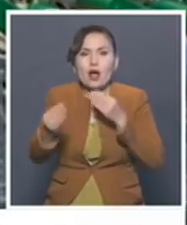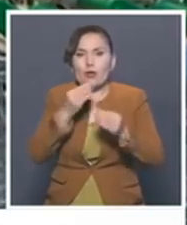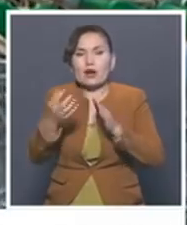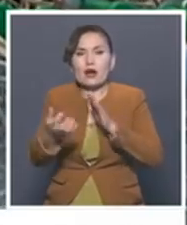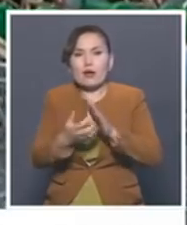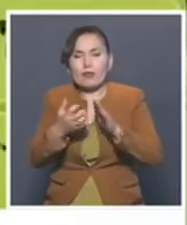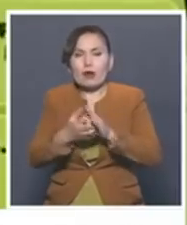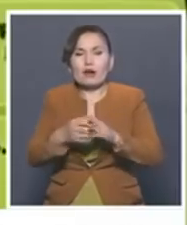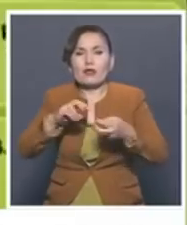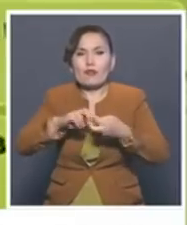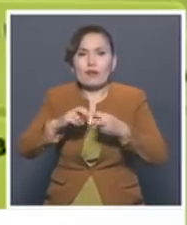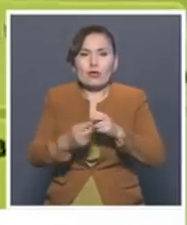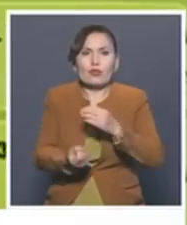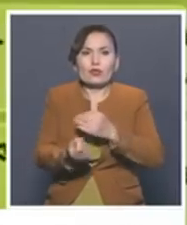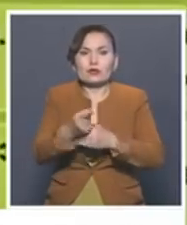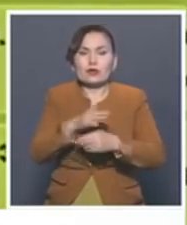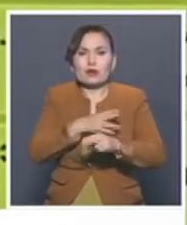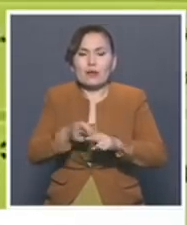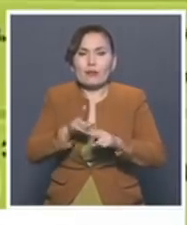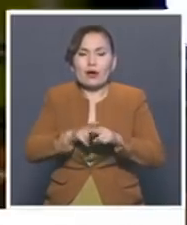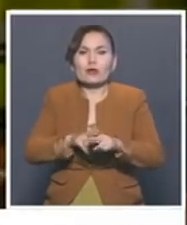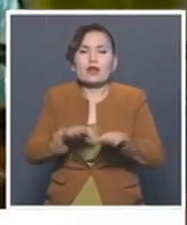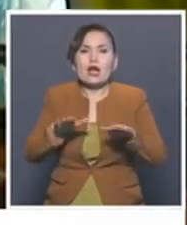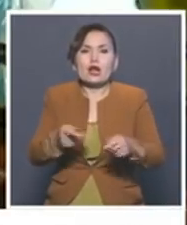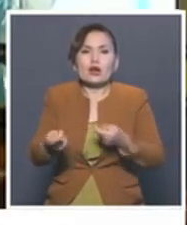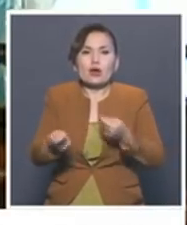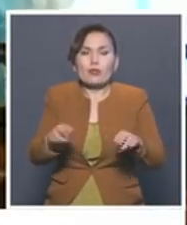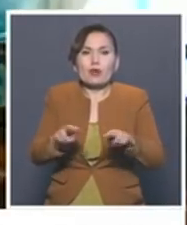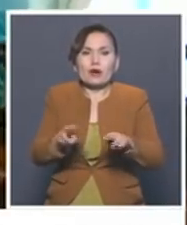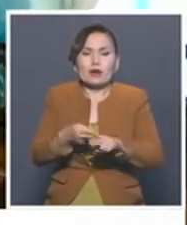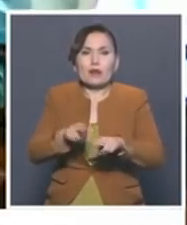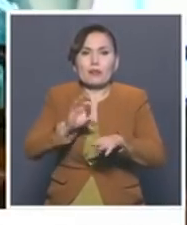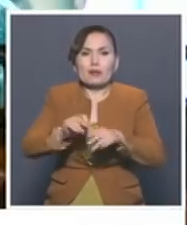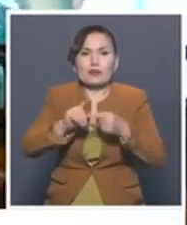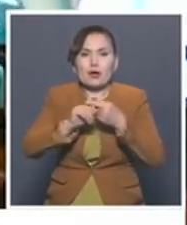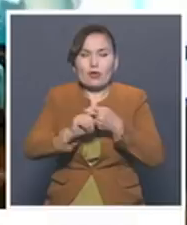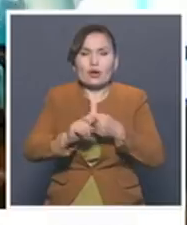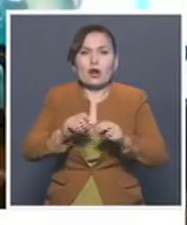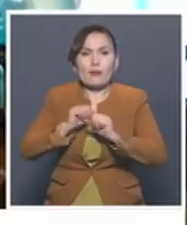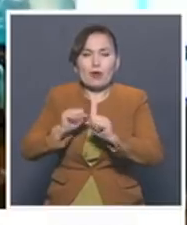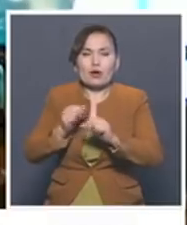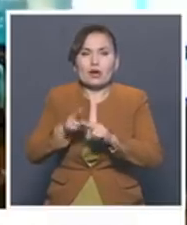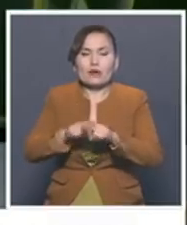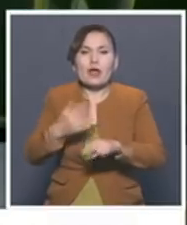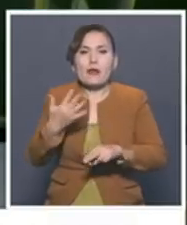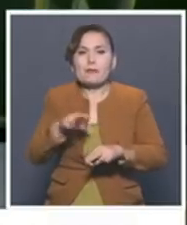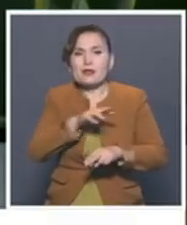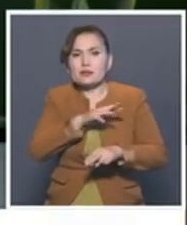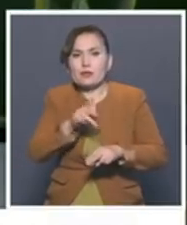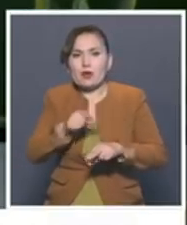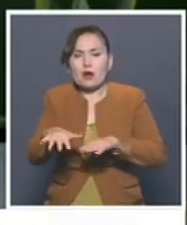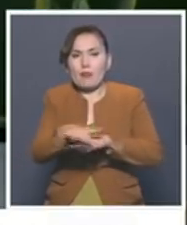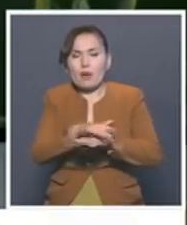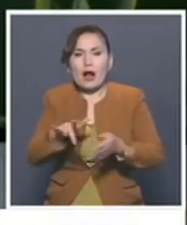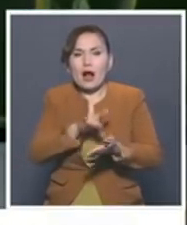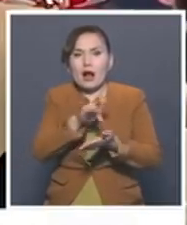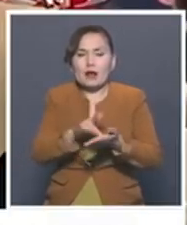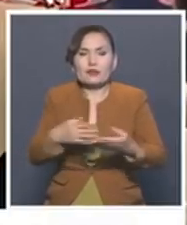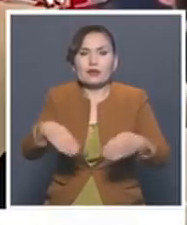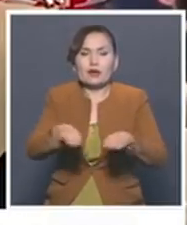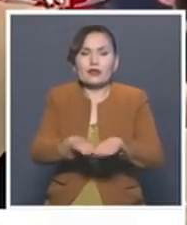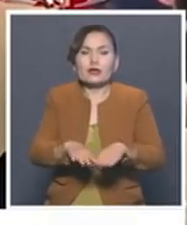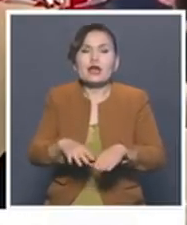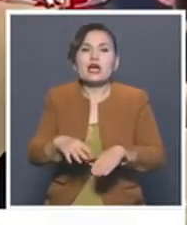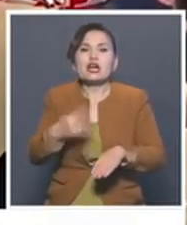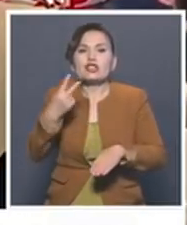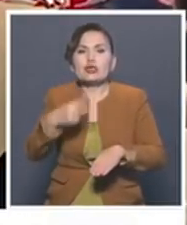проблемасы туындайды деген қауіп бар. Осылайша жергілікті үкімет пандемияның екінші толқынымен күреске кірісіп, 5 миллиондай тұрғыны бар қаланы жапты. Соңғы 24